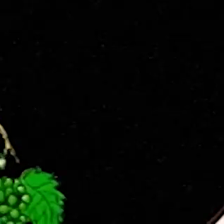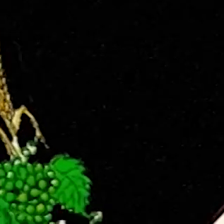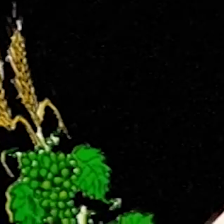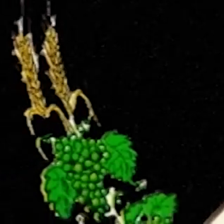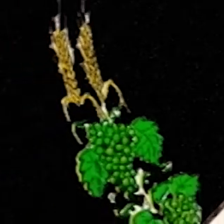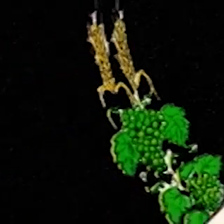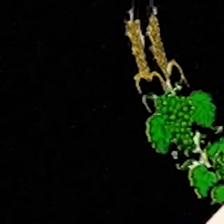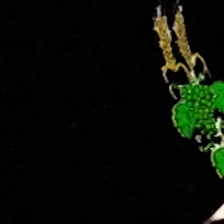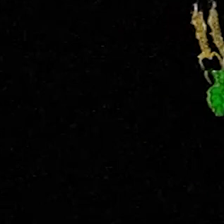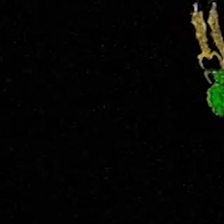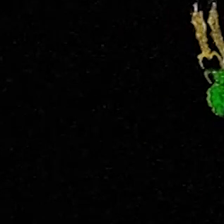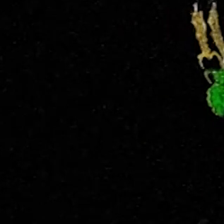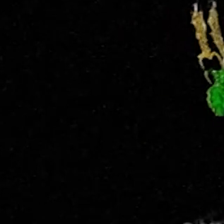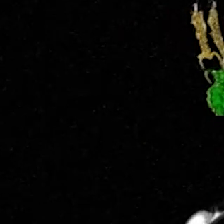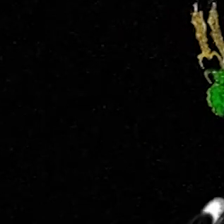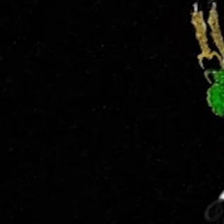ላኢልሃ